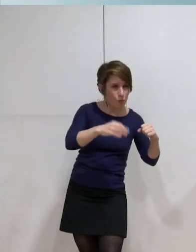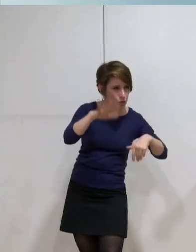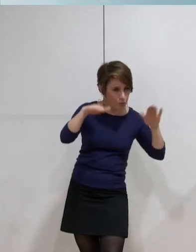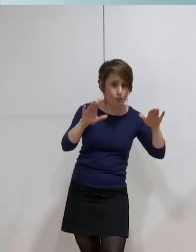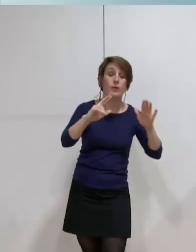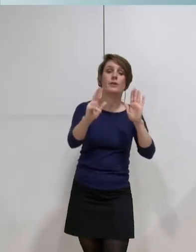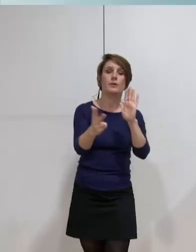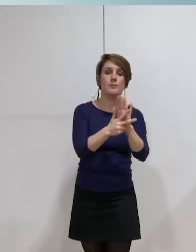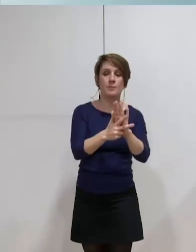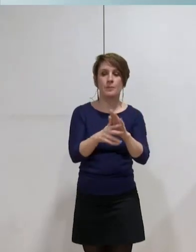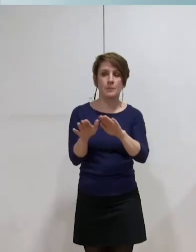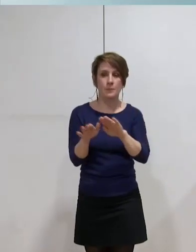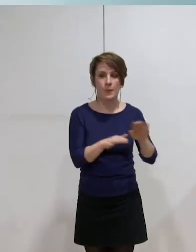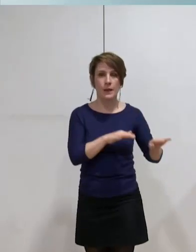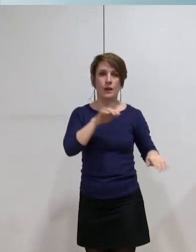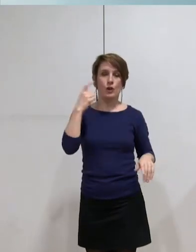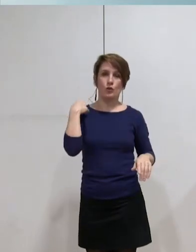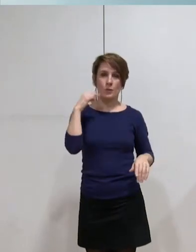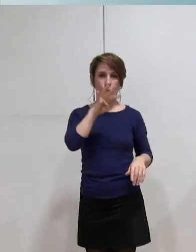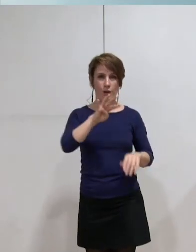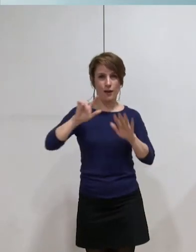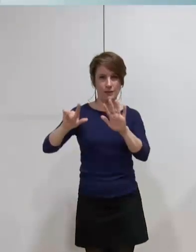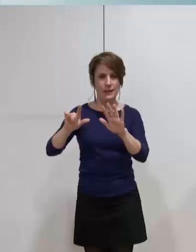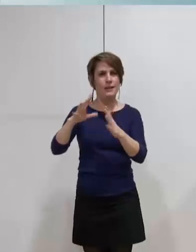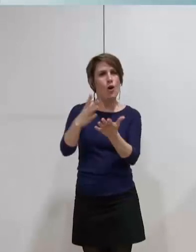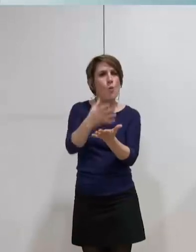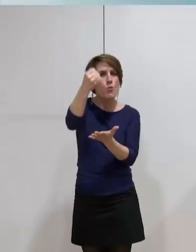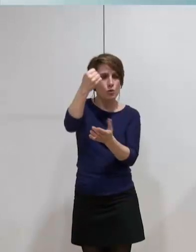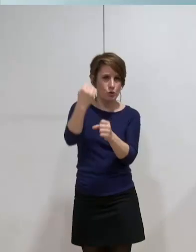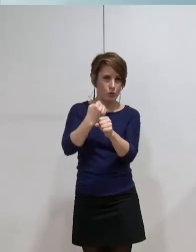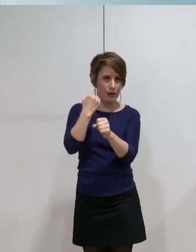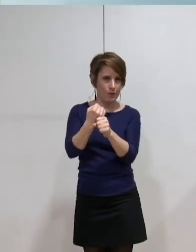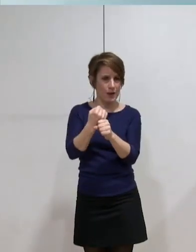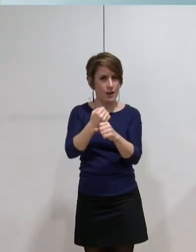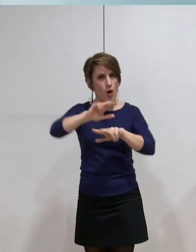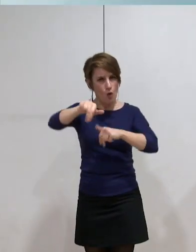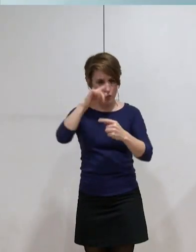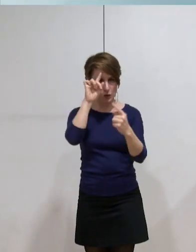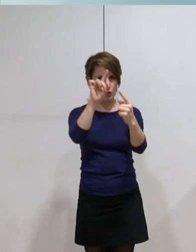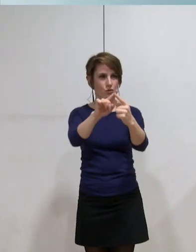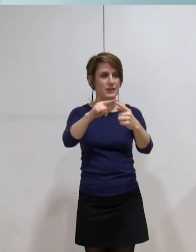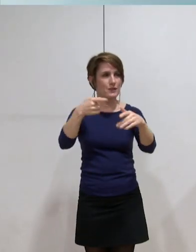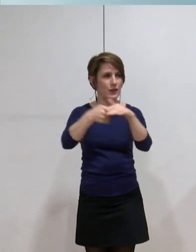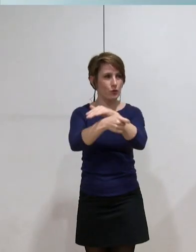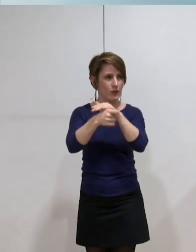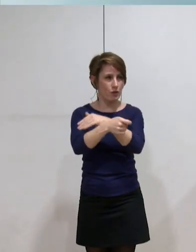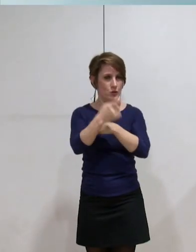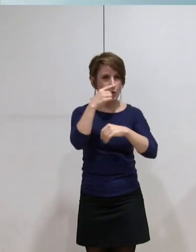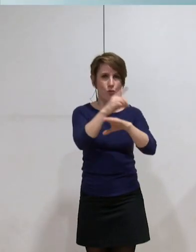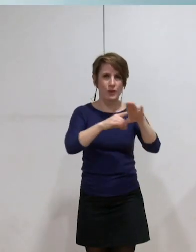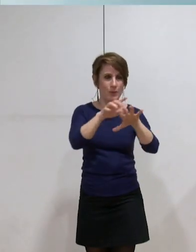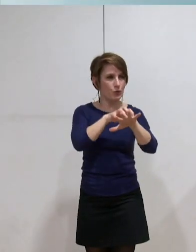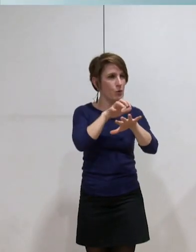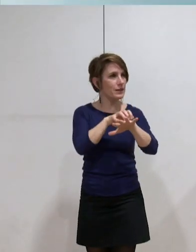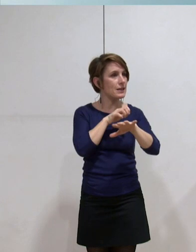délibération adopté la 47 porte sur la Bourse du Travail la convention d'objectif et de financement entre la ville et le département de liserre